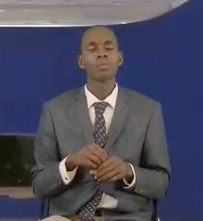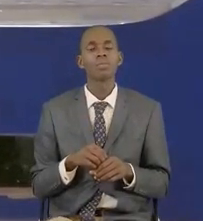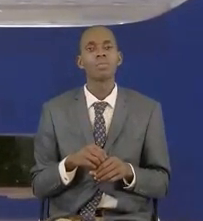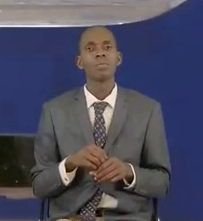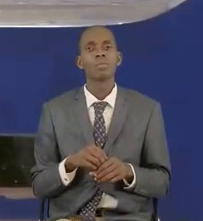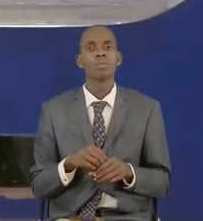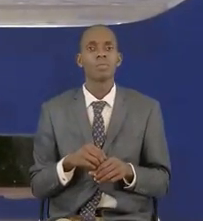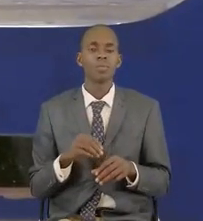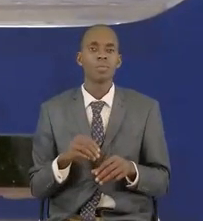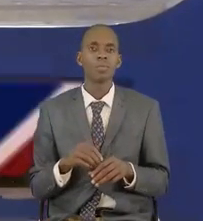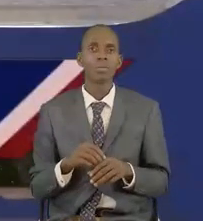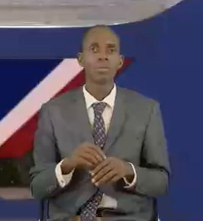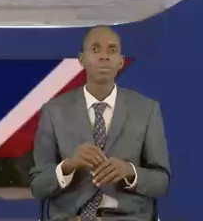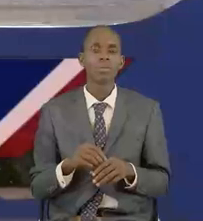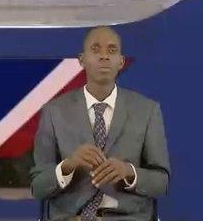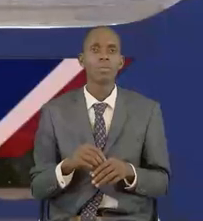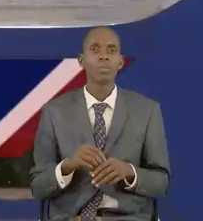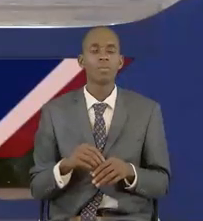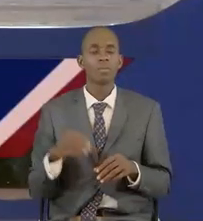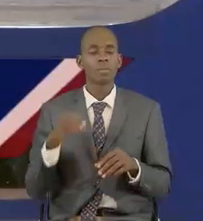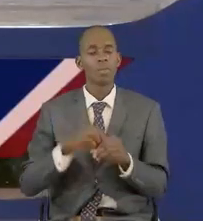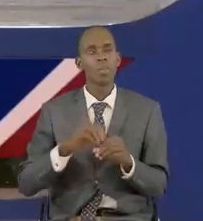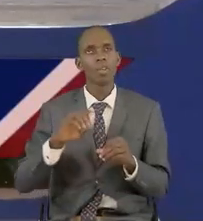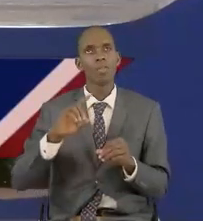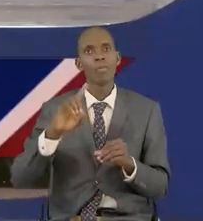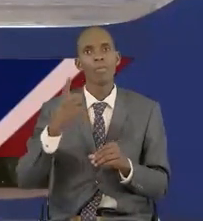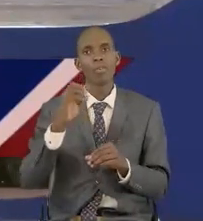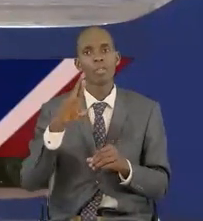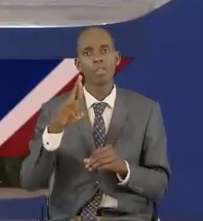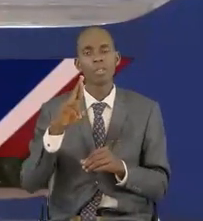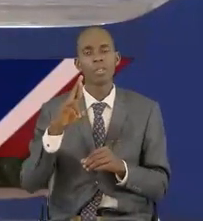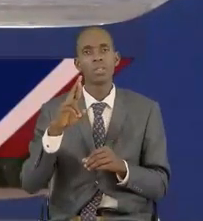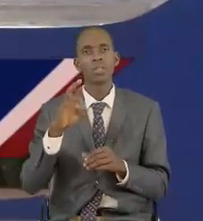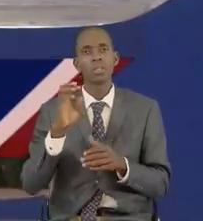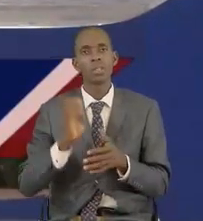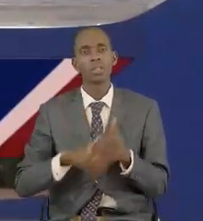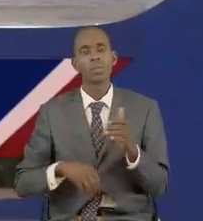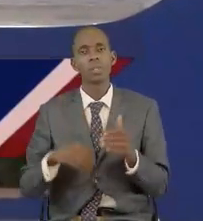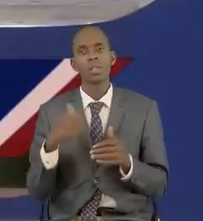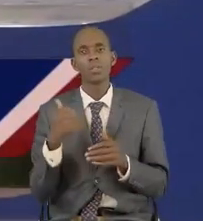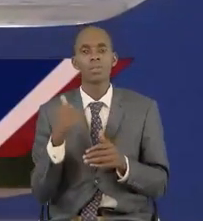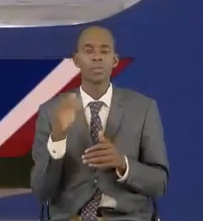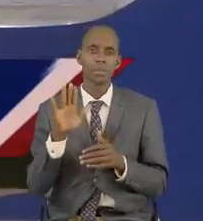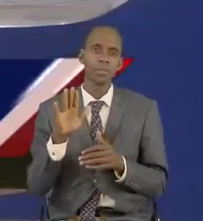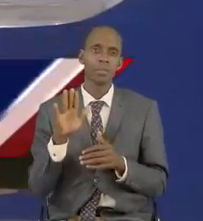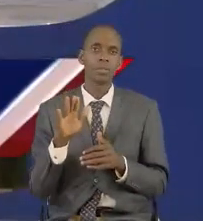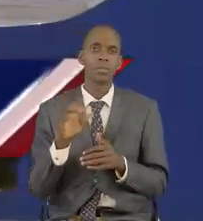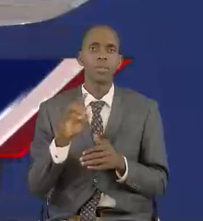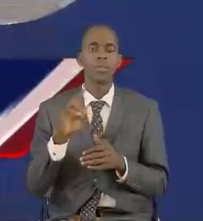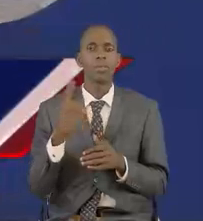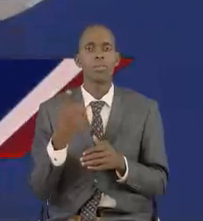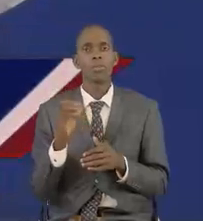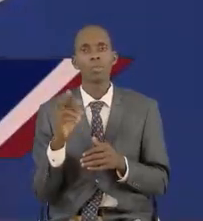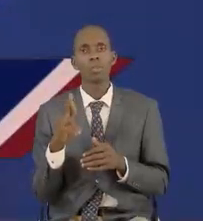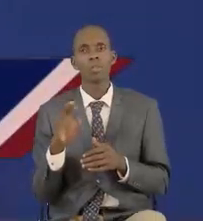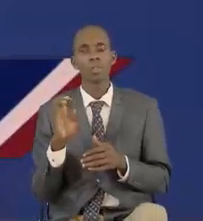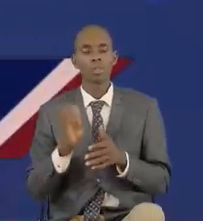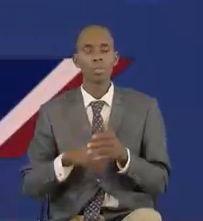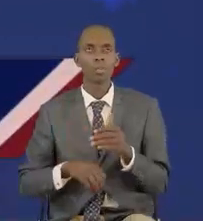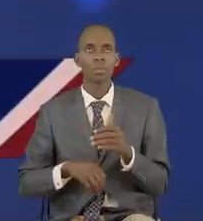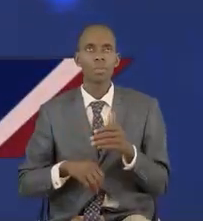nous allons à premier Corinthiens premier corinthine chapitre 15